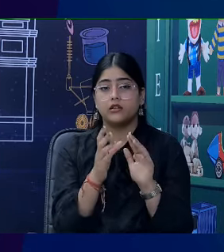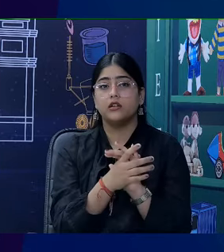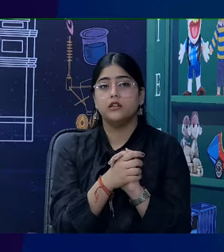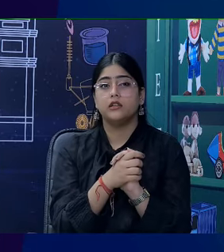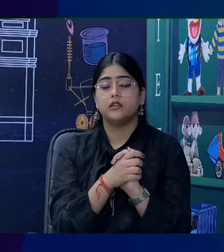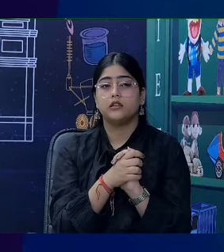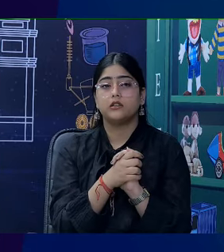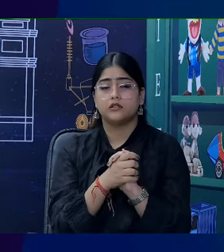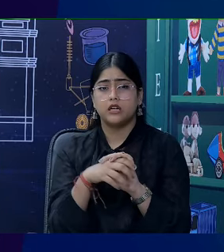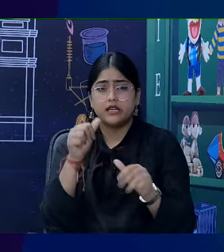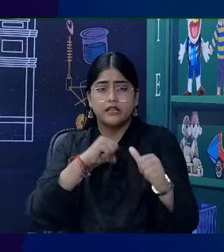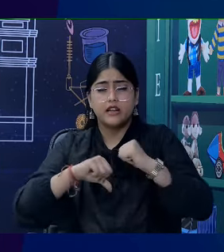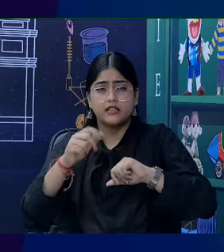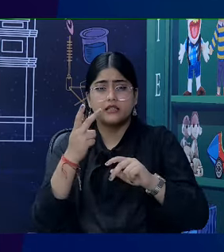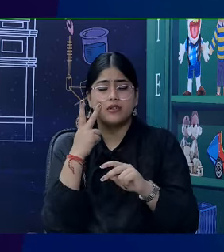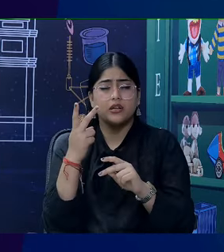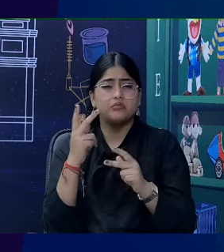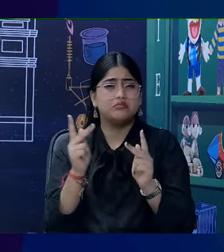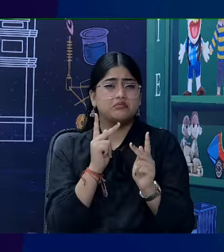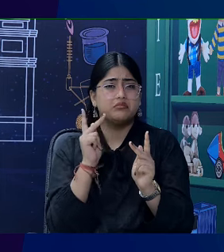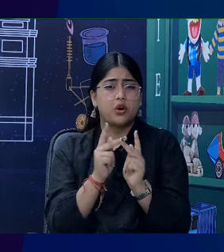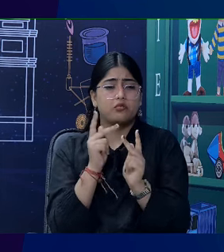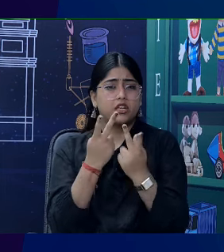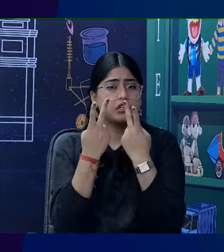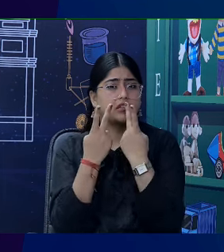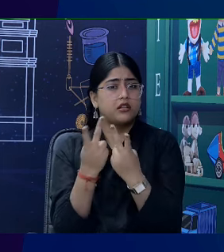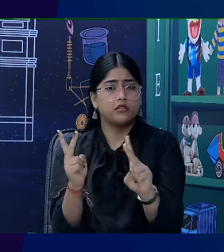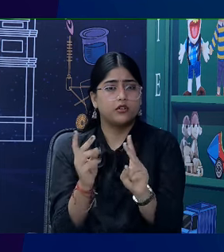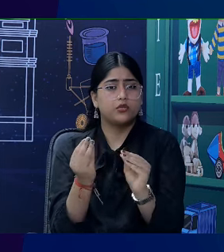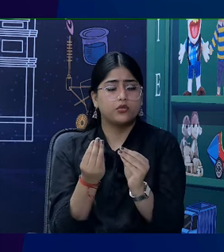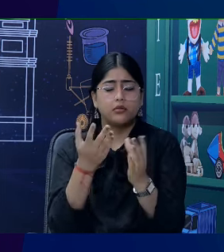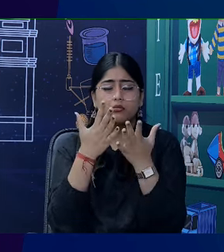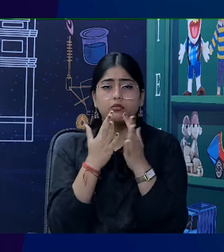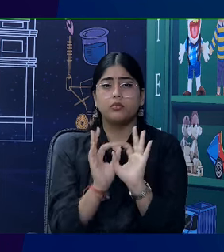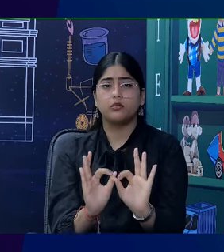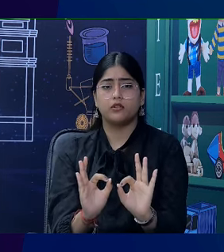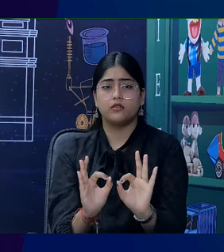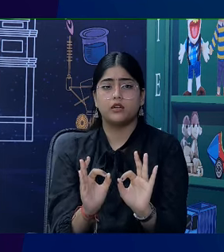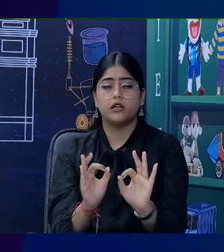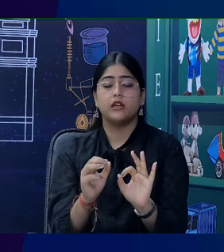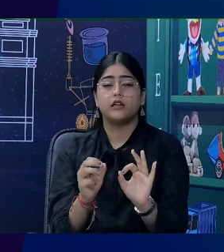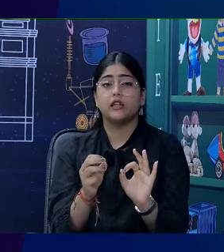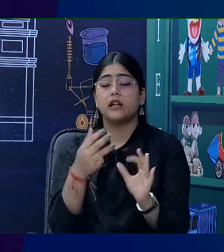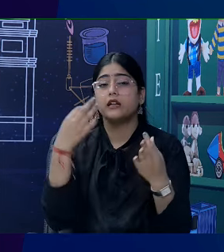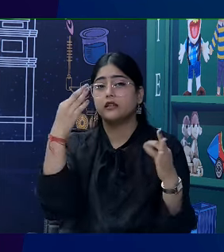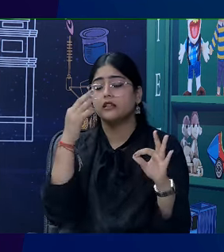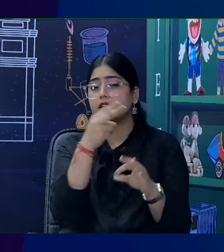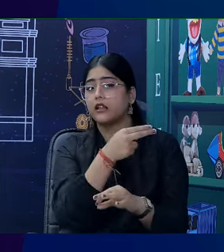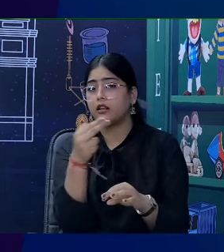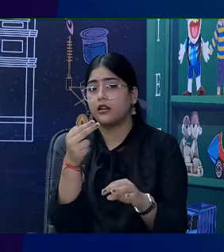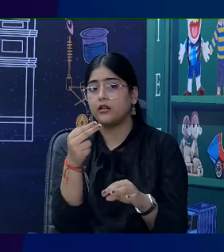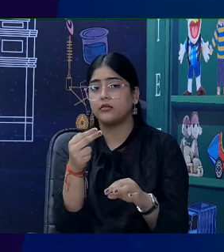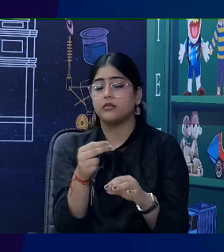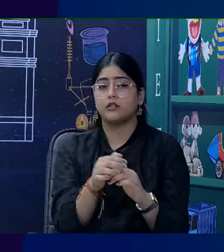आपका कॉस्ट्यूम भी देखिए बिल्कुल अलग तरह का है बिल्कुल है ना ब देखने में तना सुंदर लग रहा है और ये कौन सा नृत्य है अगर इसको पलटे एकदम से अचानक से